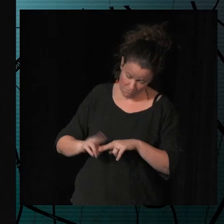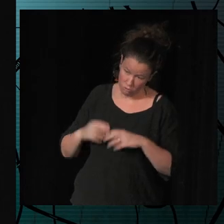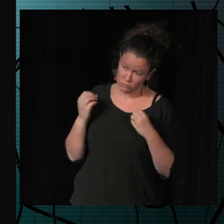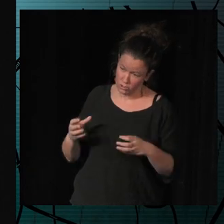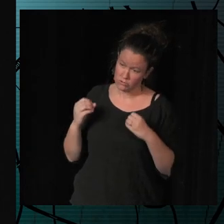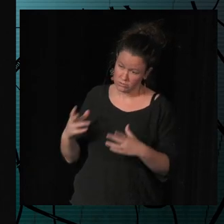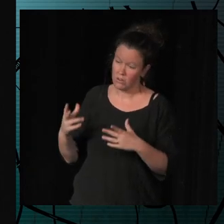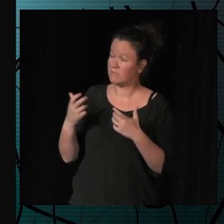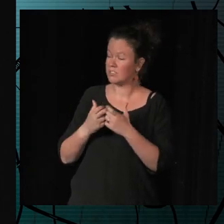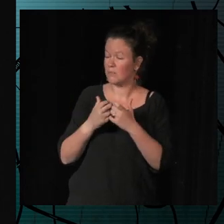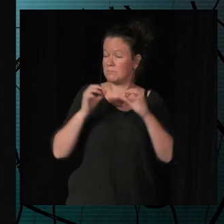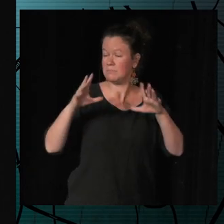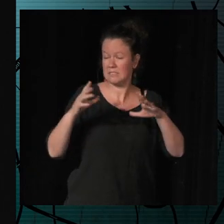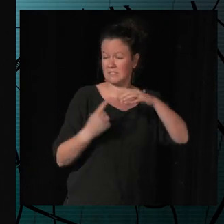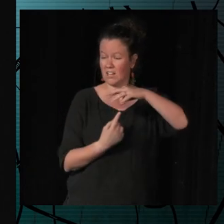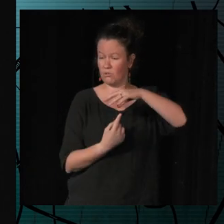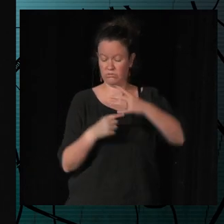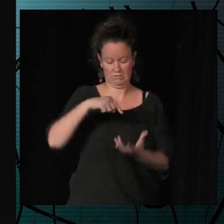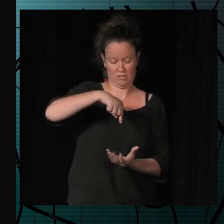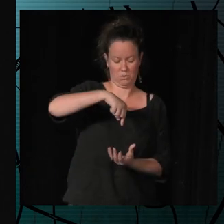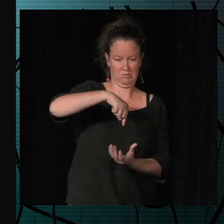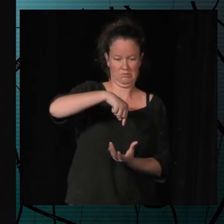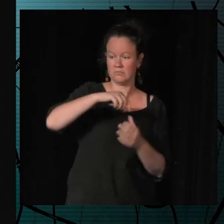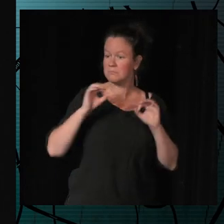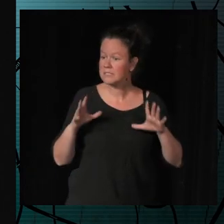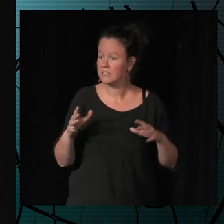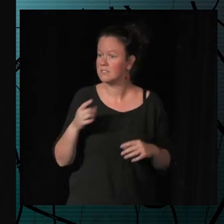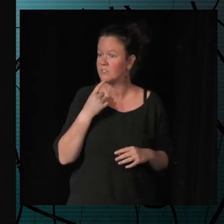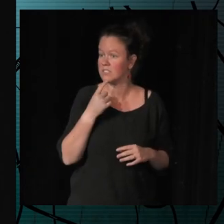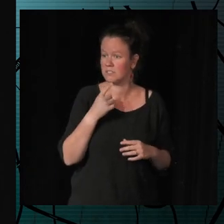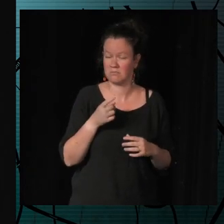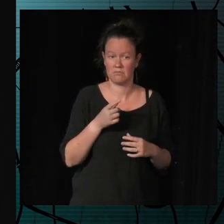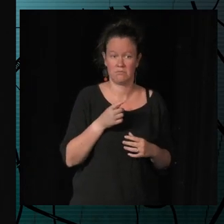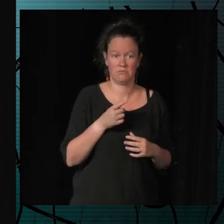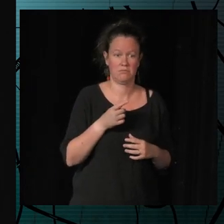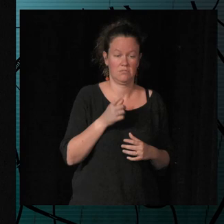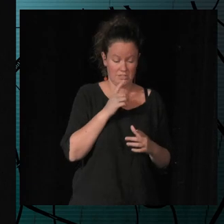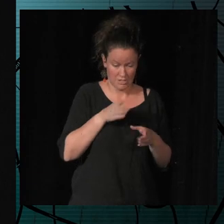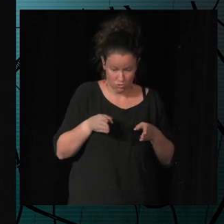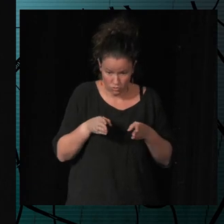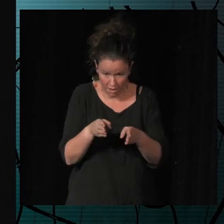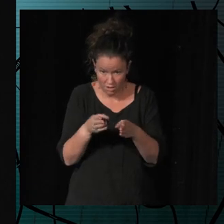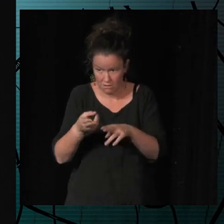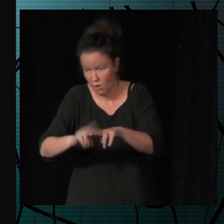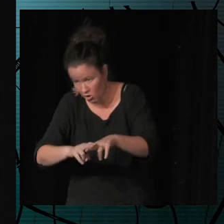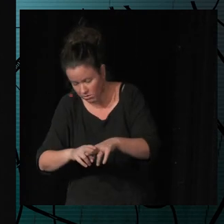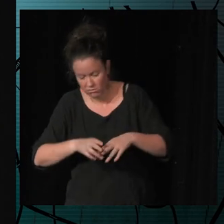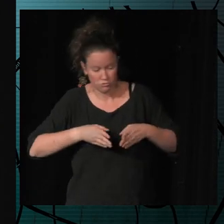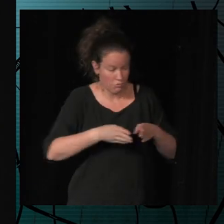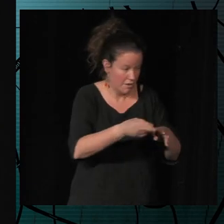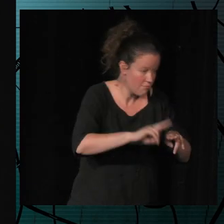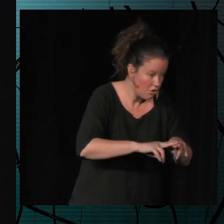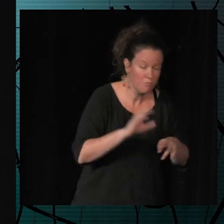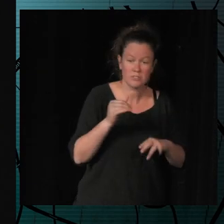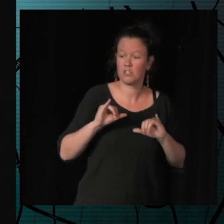Souls c'estd qu'il y a un moment ça devient l'apprentissage le fait de mourir c'est apprendre un chemin et et je le disais quand je parlais en introduction d'outlast outlast me fait